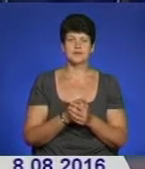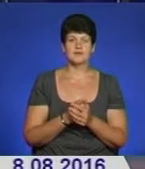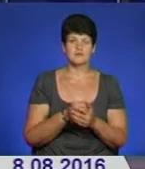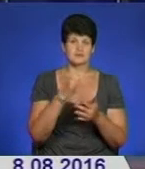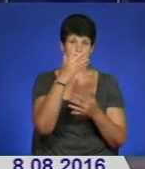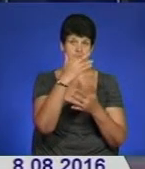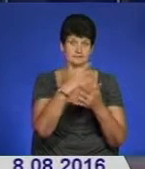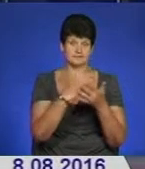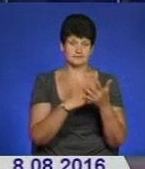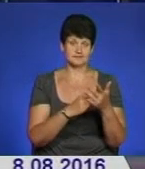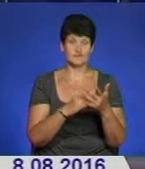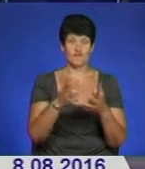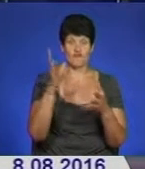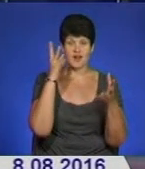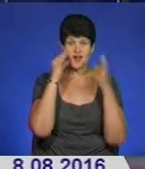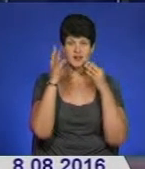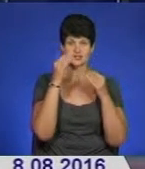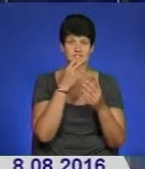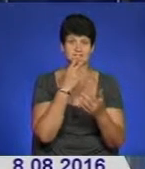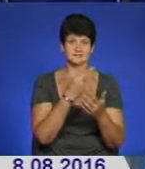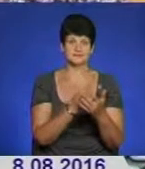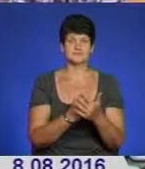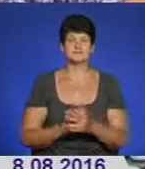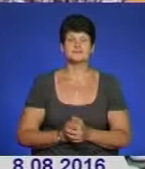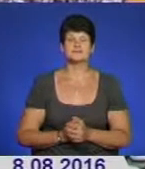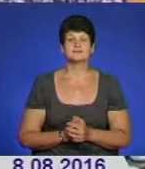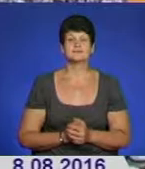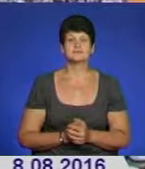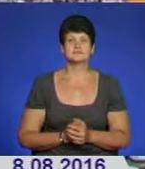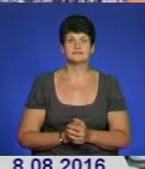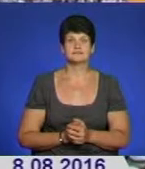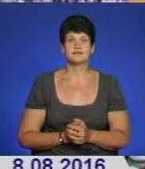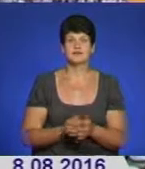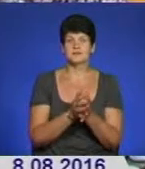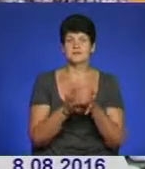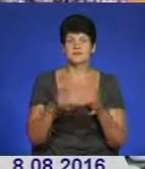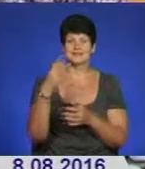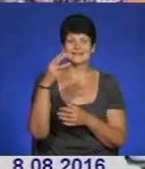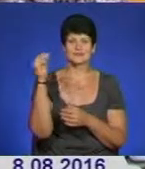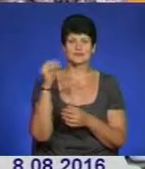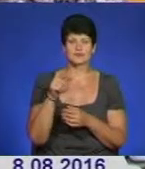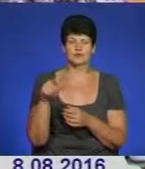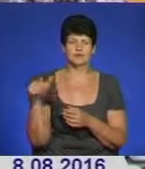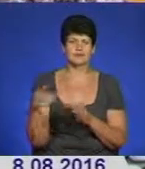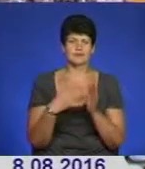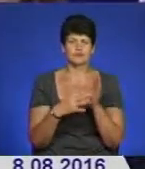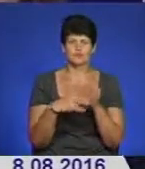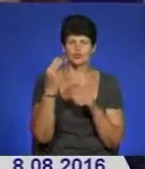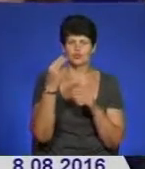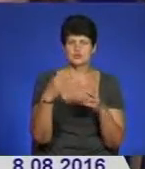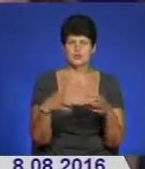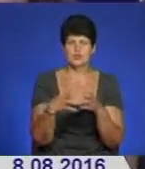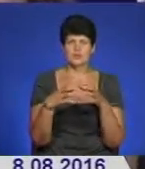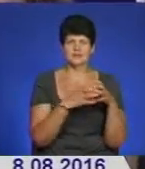Хроніка фестивальних вражень у матеріалі Анжели Шове. Понад 30 тисяч людей, 90 художніх колективів,